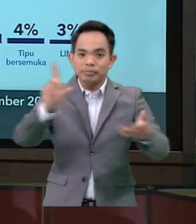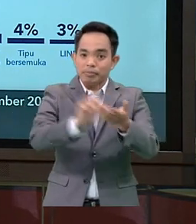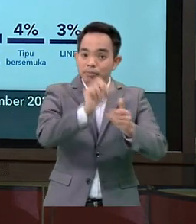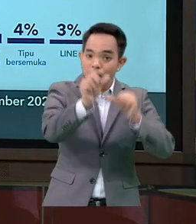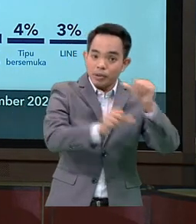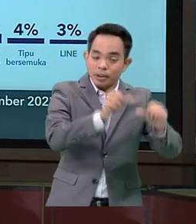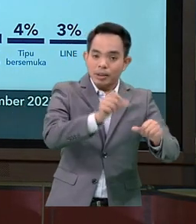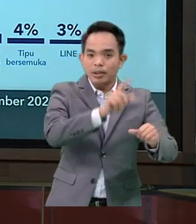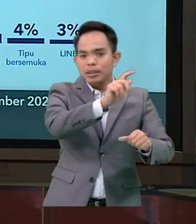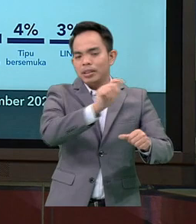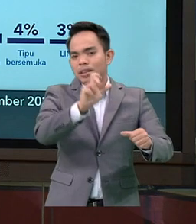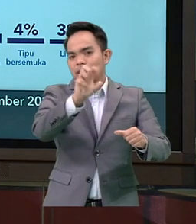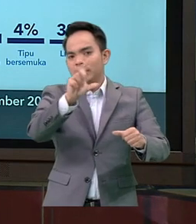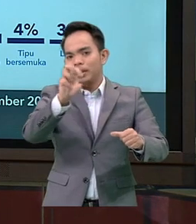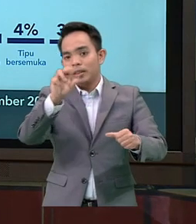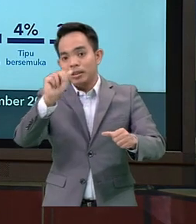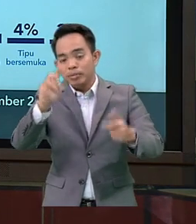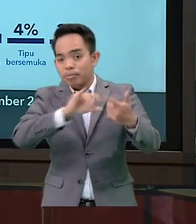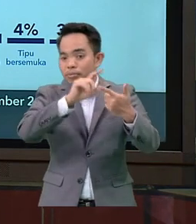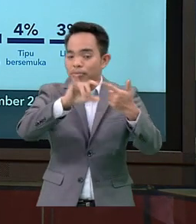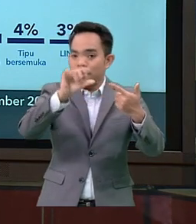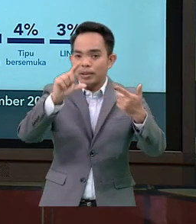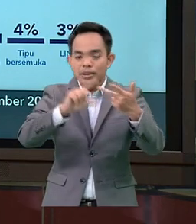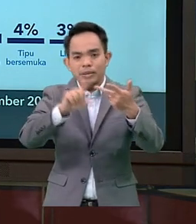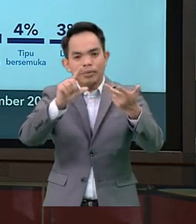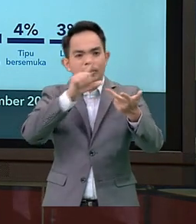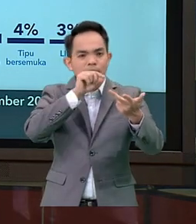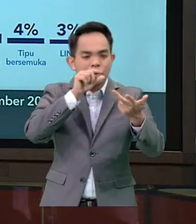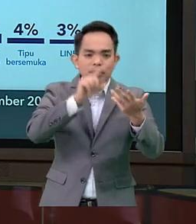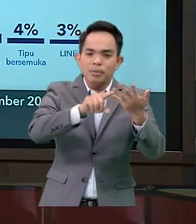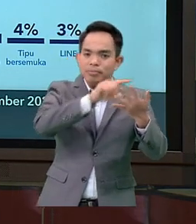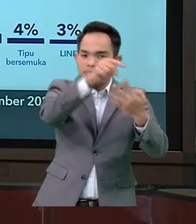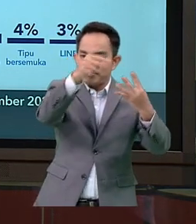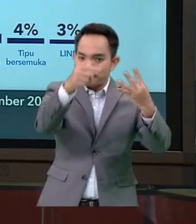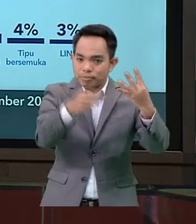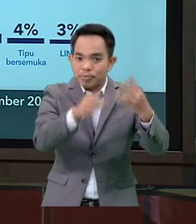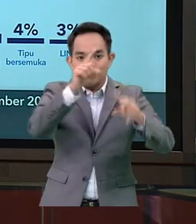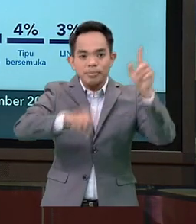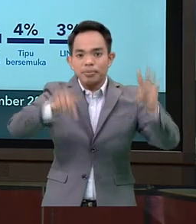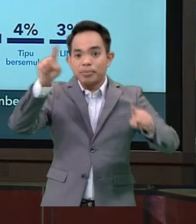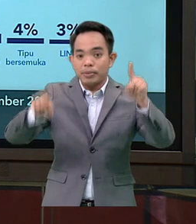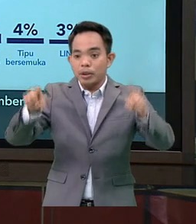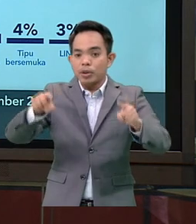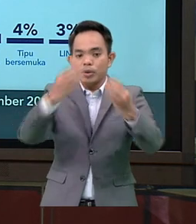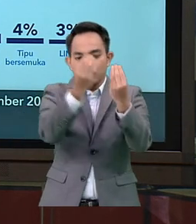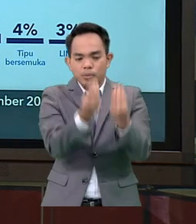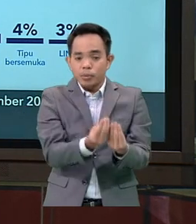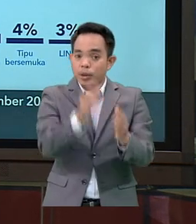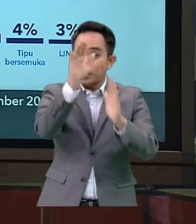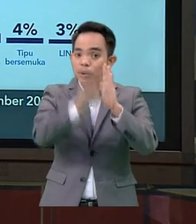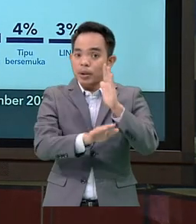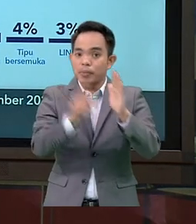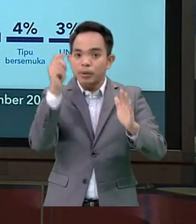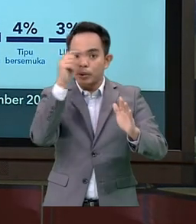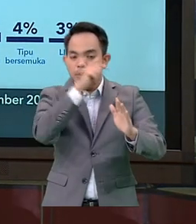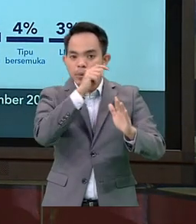telegram SMS eail Instagram tiktok WeChat dan sebagainya tapi angkanya lebih rendah khususnya apabila menyebut tentang penipuan